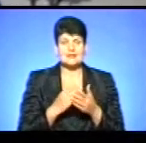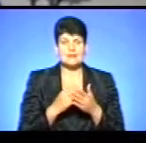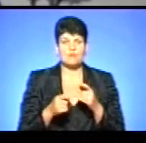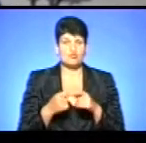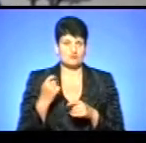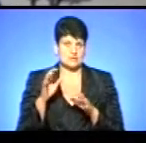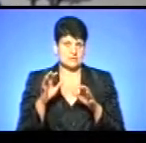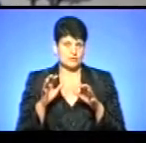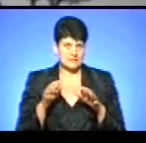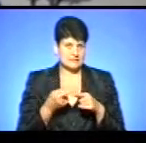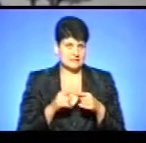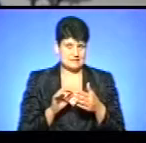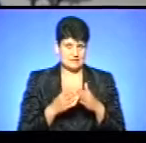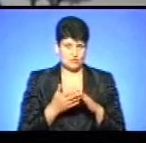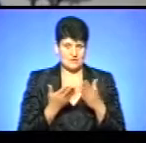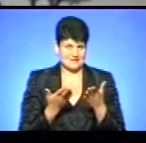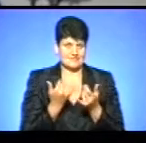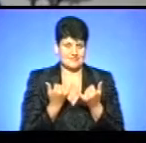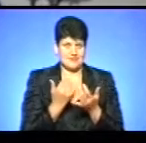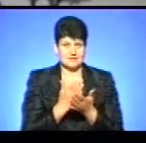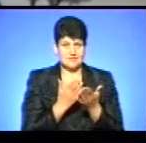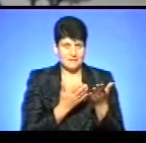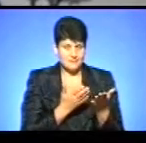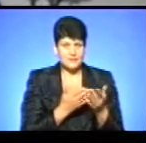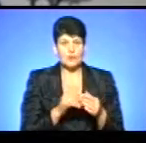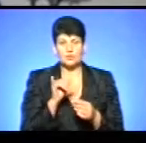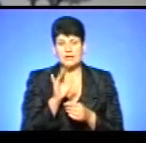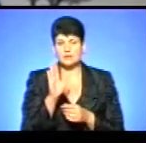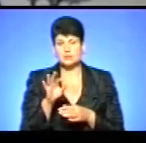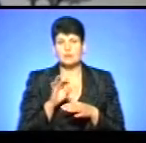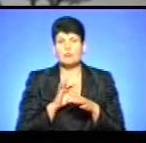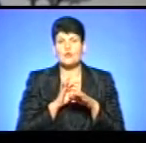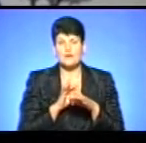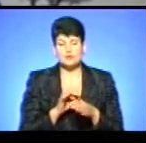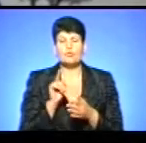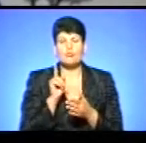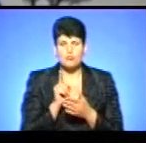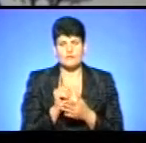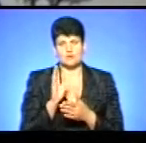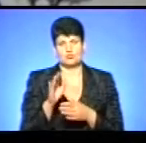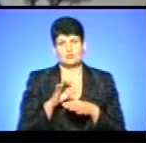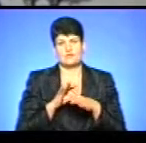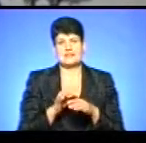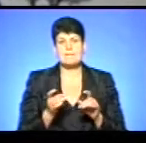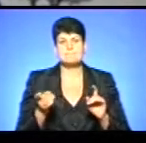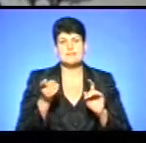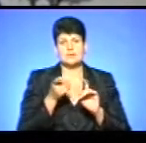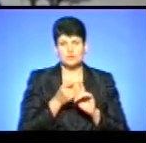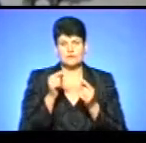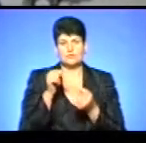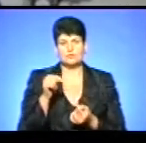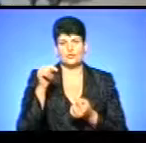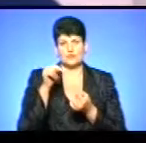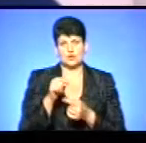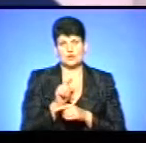законодавства та ситуація, що зараз є, відповідно, нею буде проведено. Повинно бути проведено підключення відповідно до встановлених